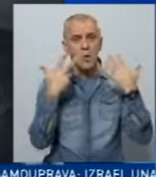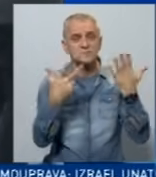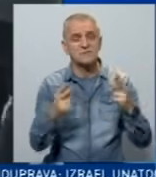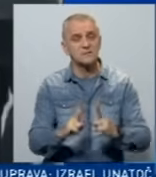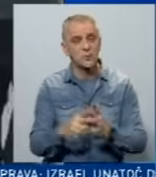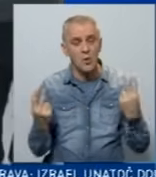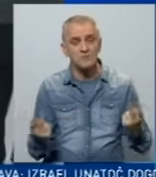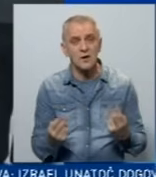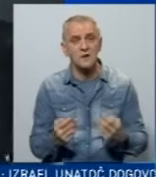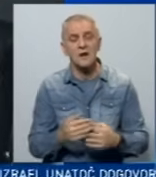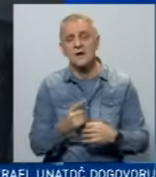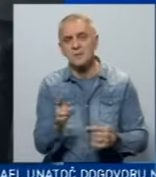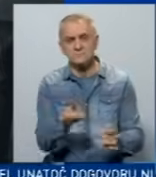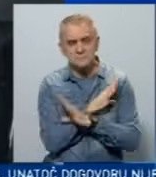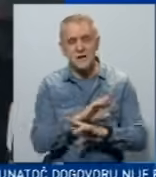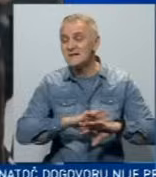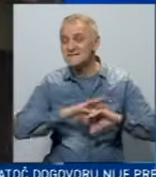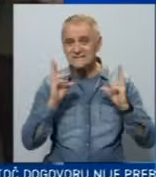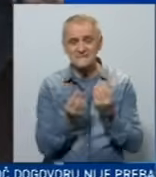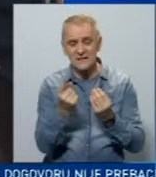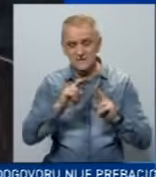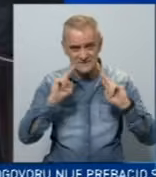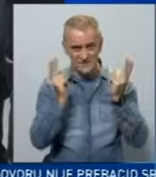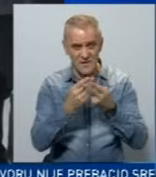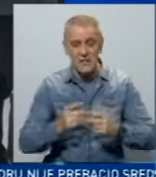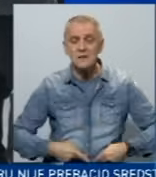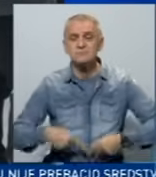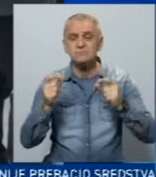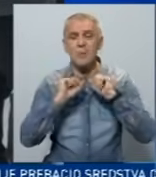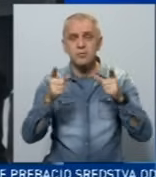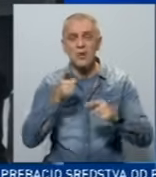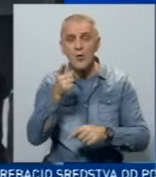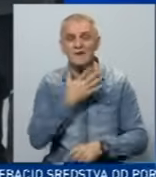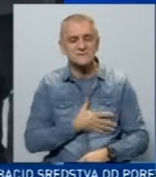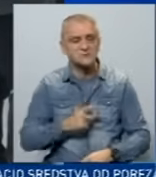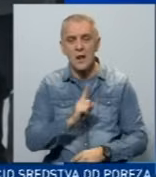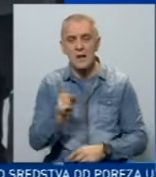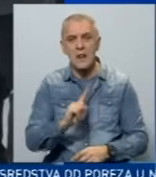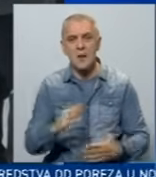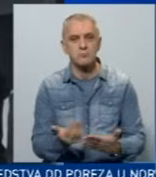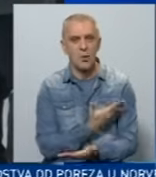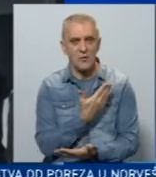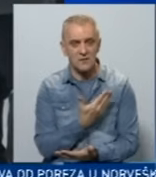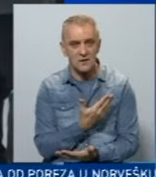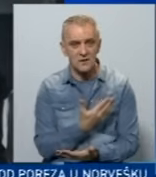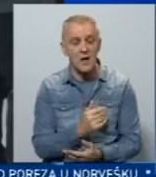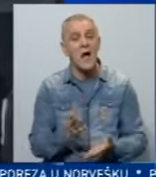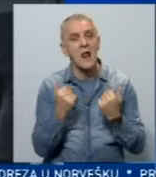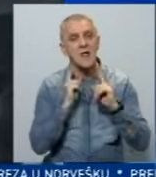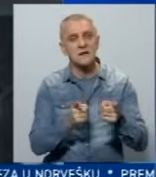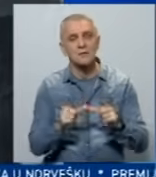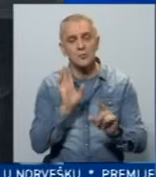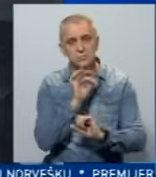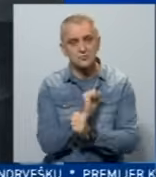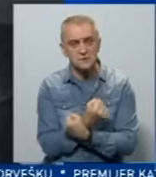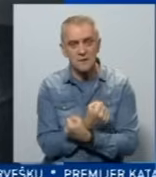novinara. Dali su živote sve kako bi cijelom svijetu poslali poruke da se takve strahote više nikada i nikome ne dogode. Međutim, rat u Bosni i